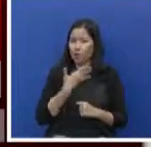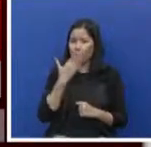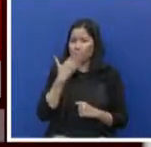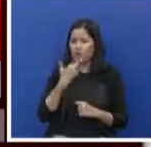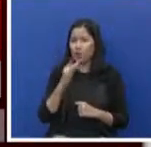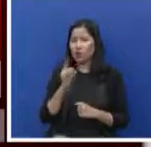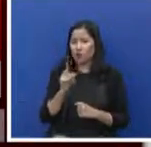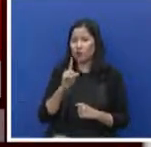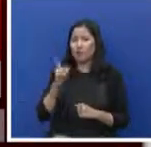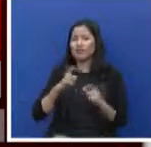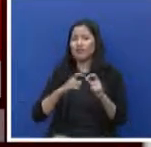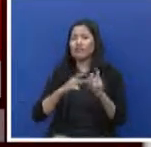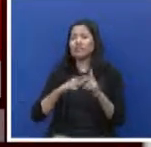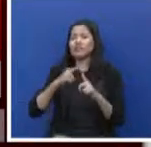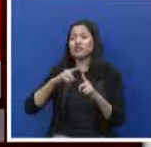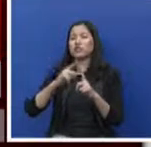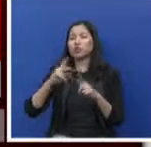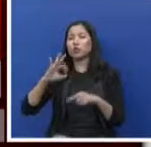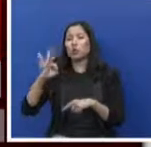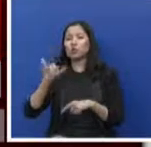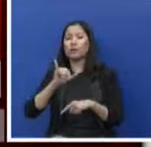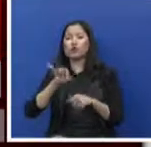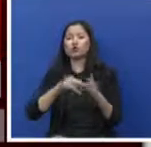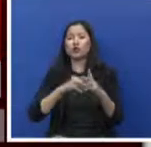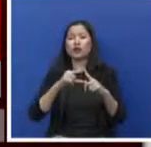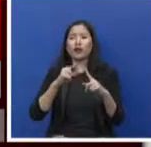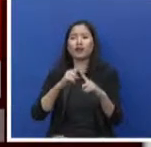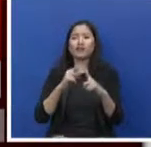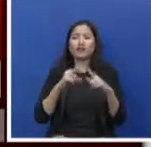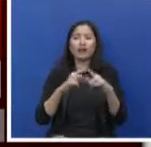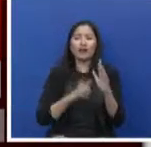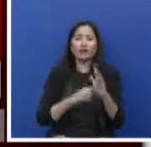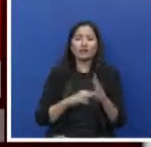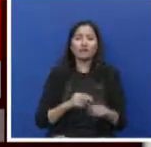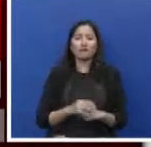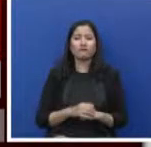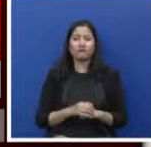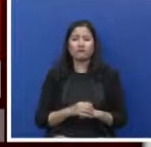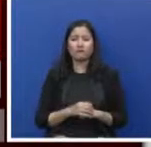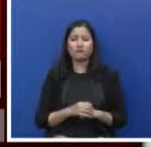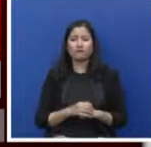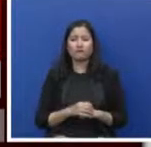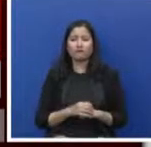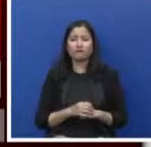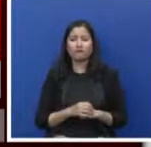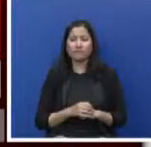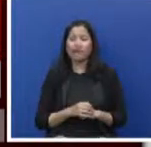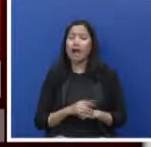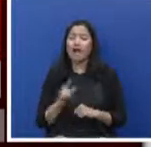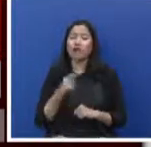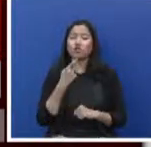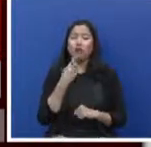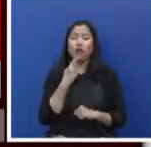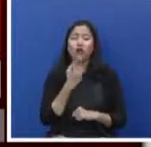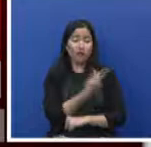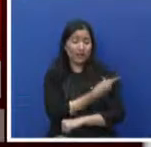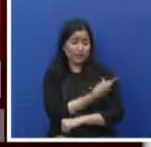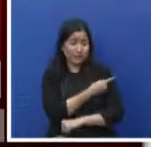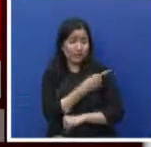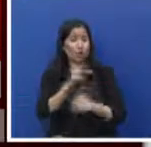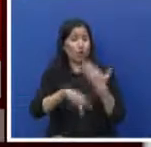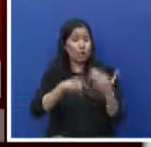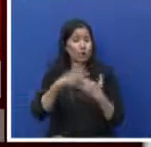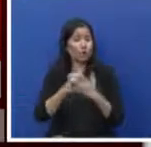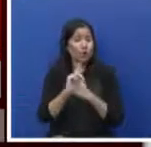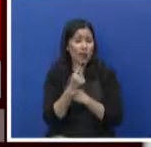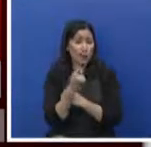untuk Mbak Sinto maupun juga Bu Jonathan ya. Oke, kita letakkan dulu terkait dengan vaksinasi yang menjadi program utama pemerintah ya. Nah,